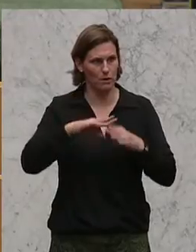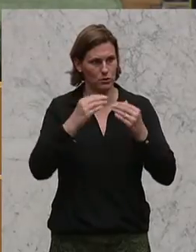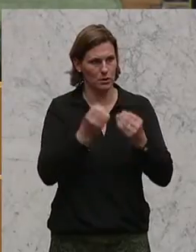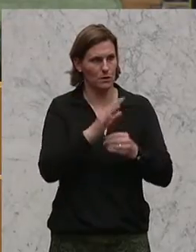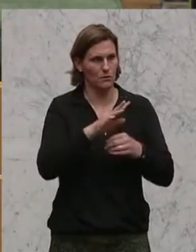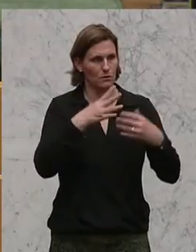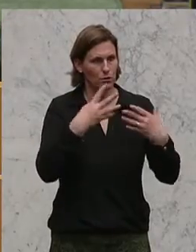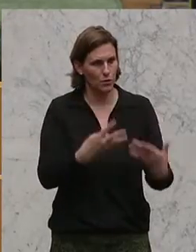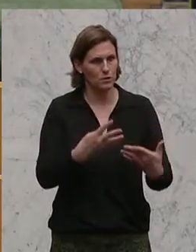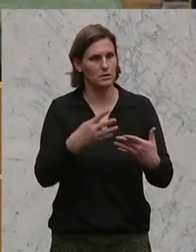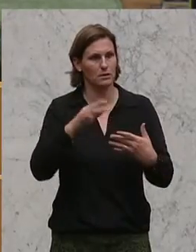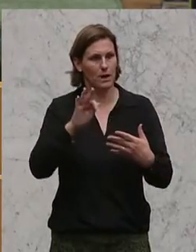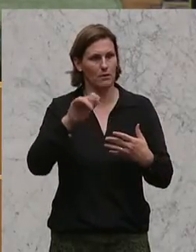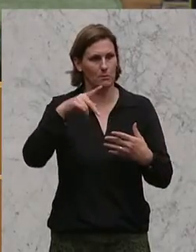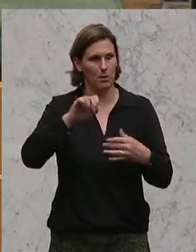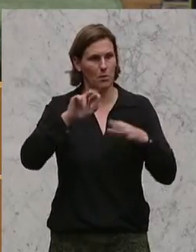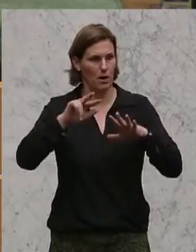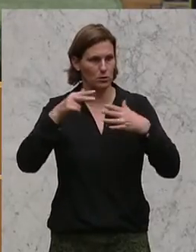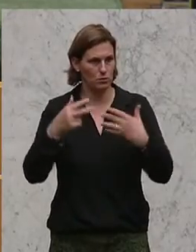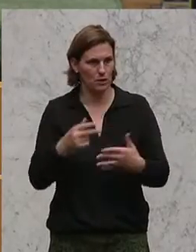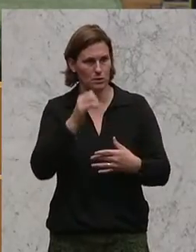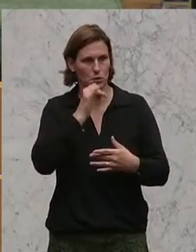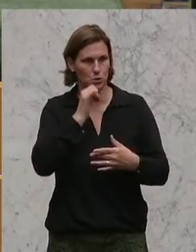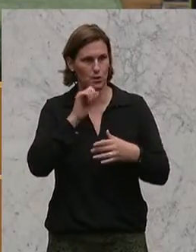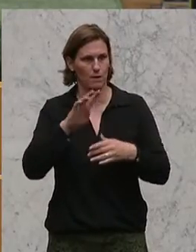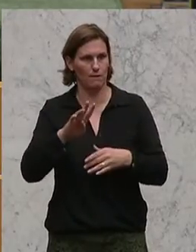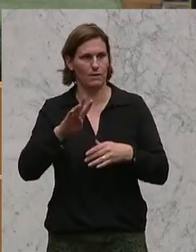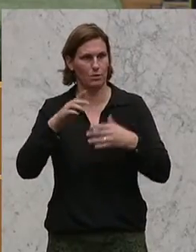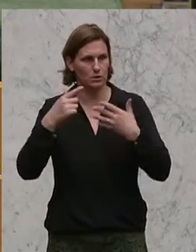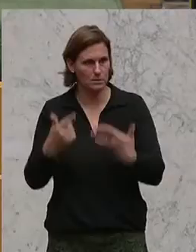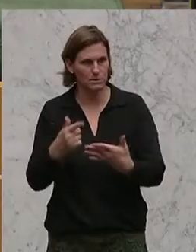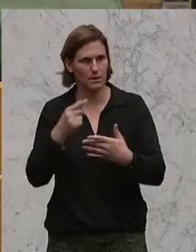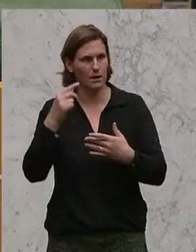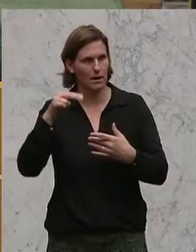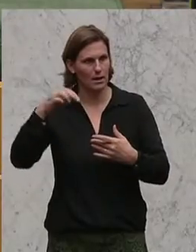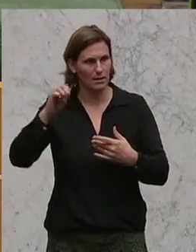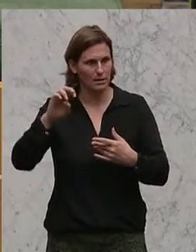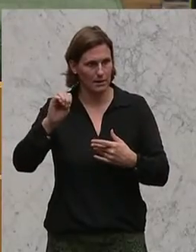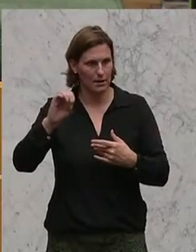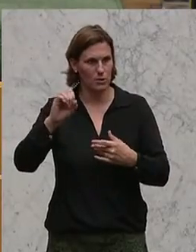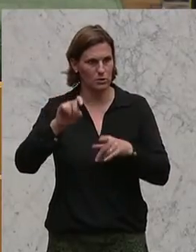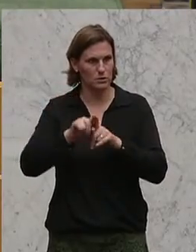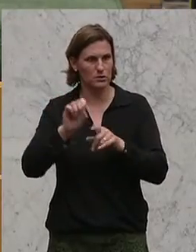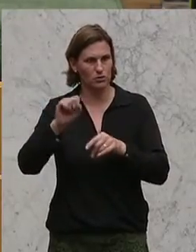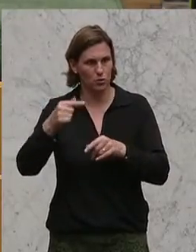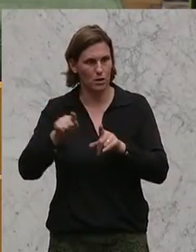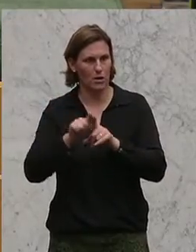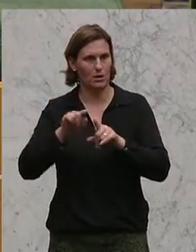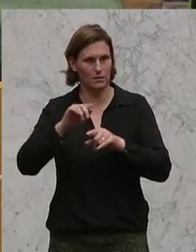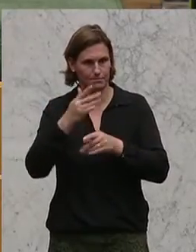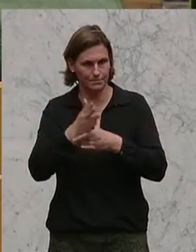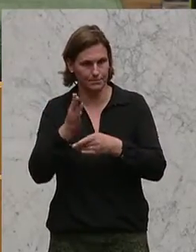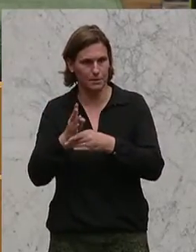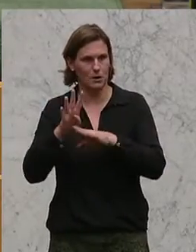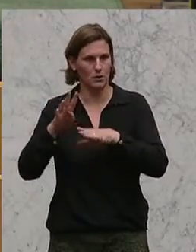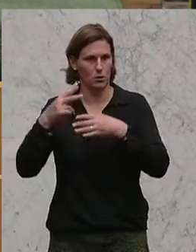95, FPÖ 88, Grüne 74 sowie Neos und Stronach je 39 Minuten.